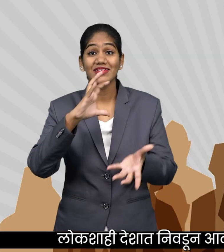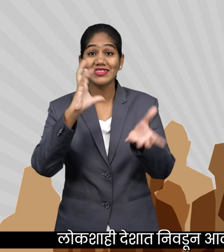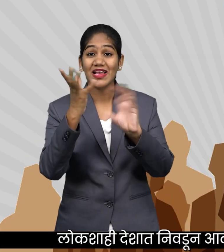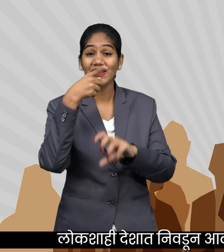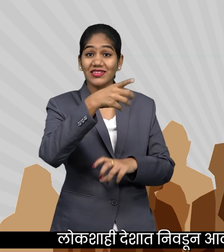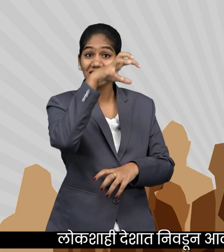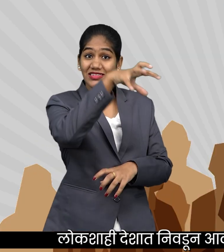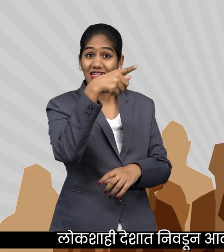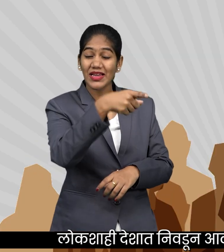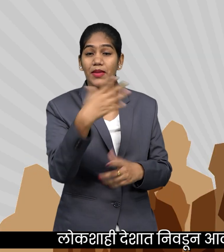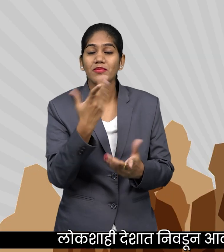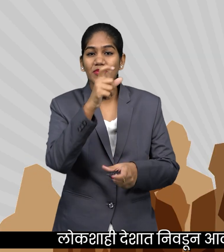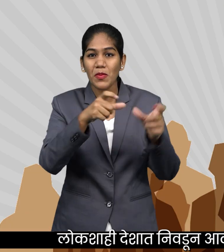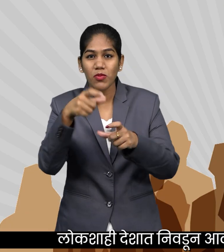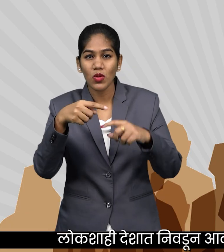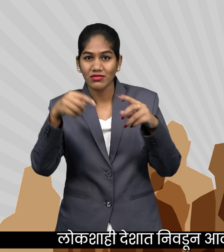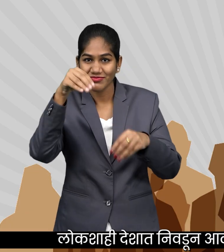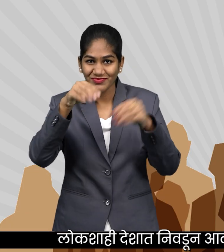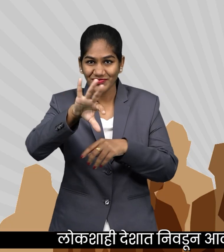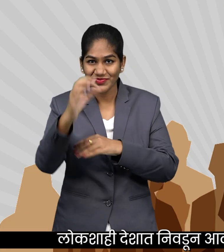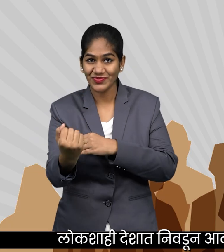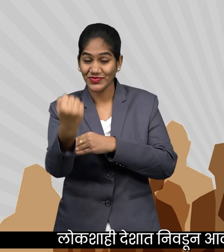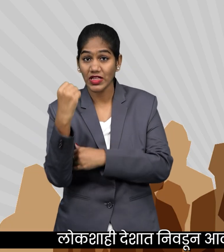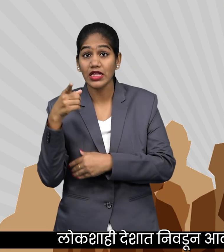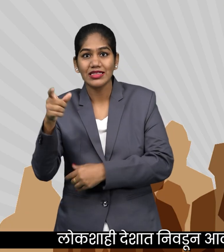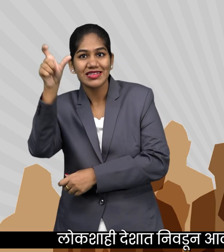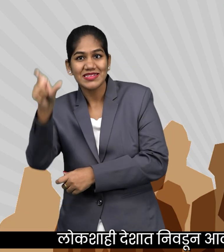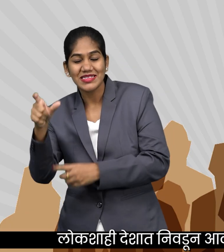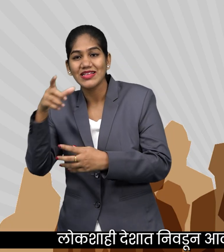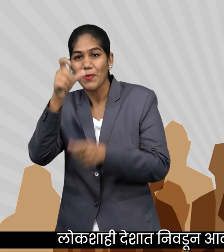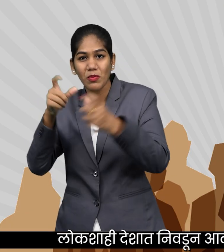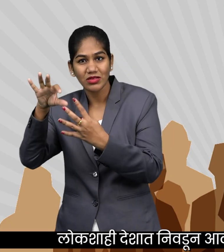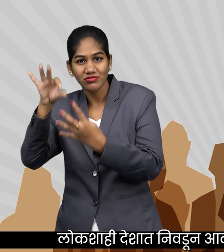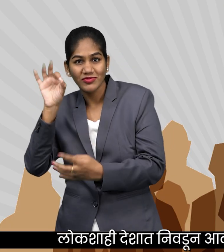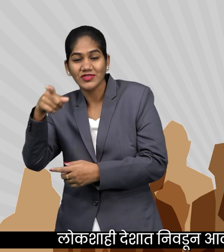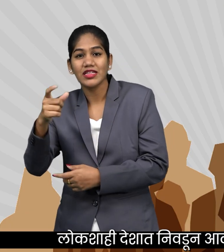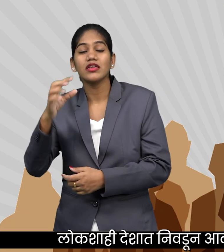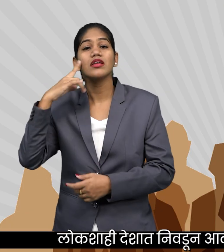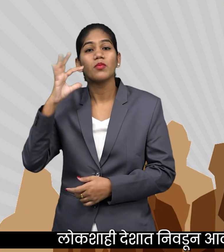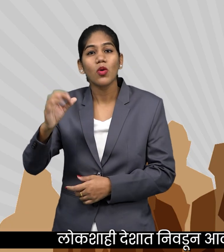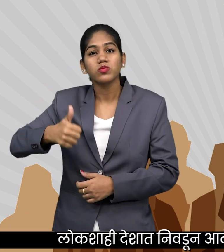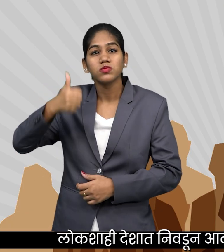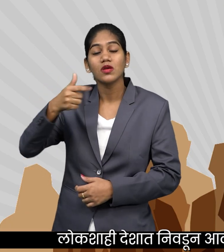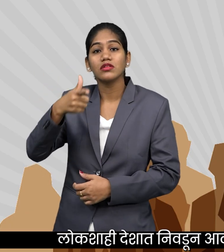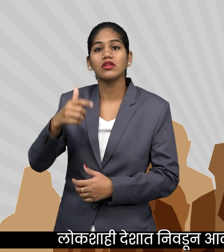लोकशाही देशात निवडून आलेल्या लोकप्रतिनिधी सर्वोच्च सत्ता धारण करतात